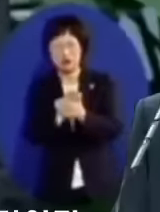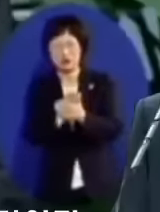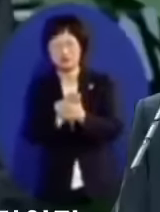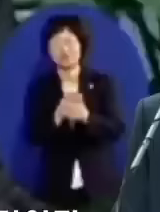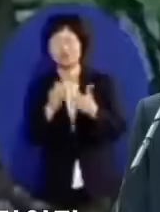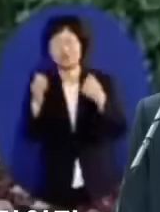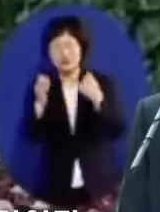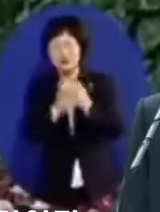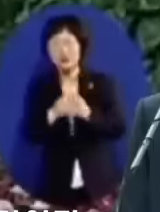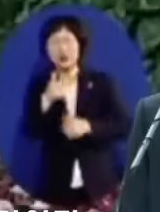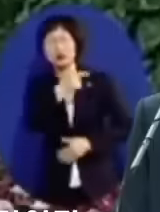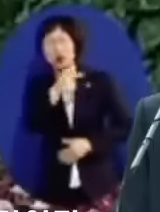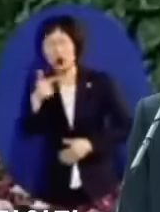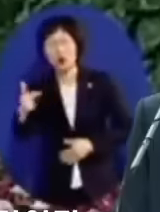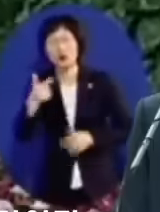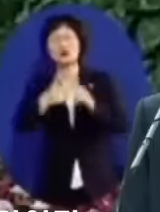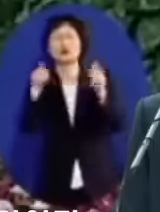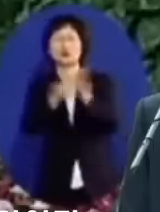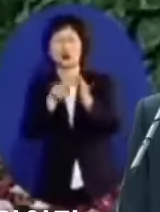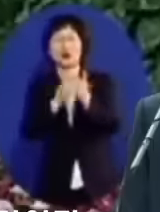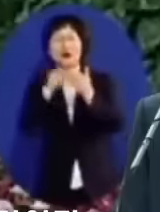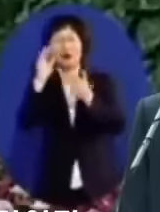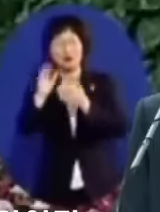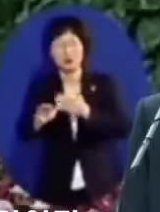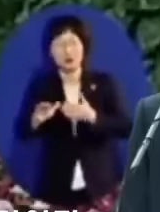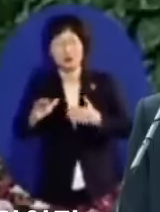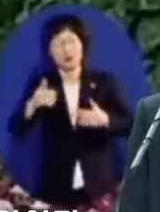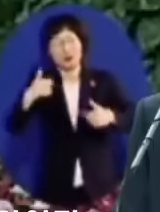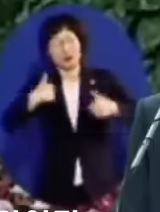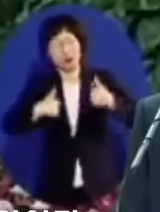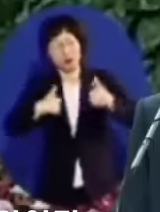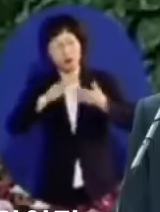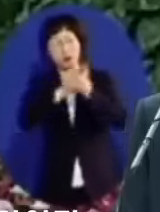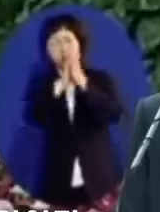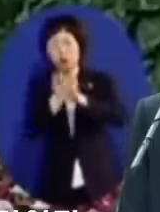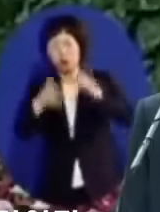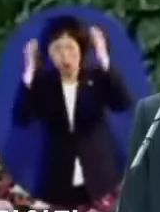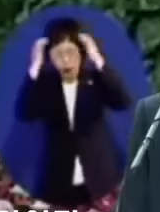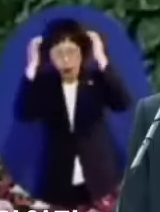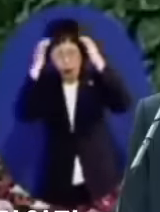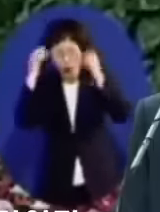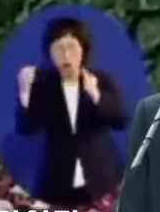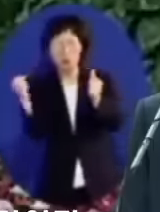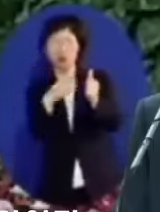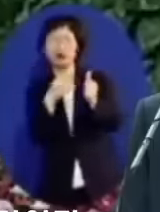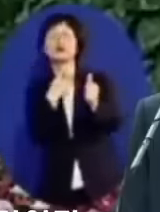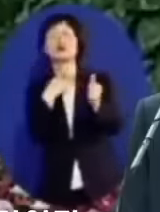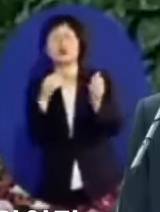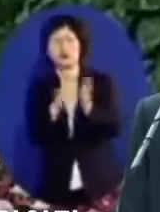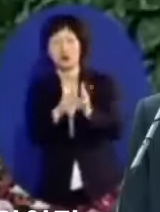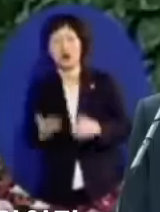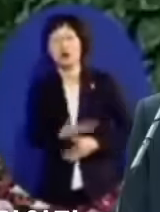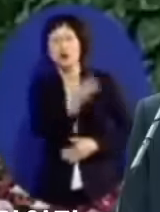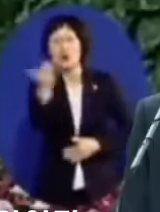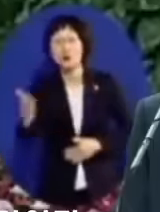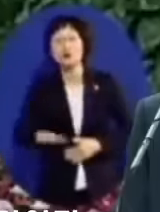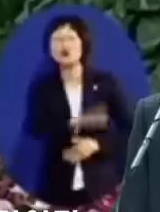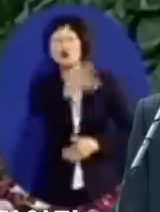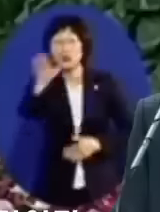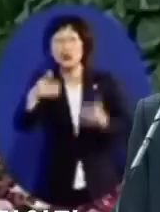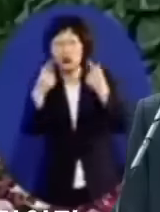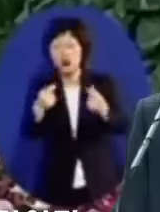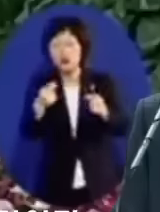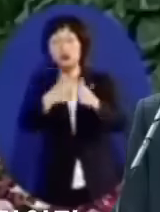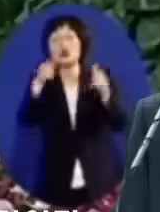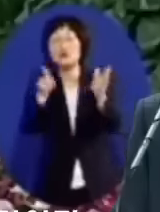너무나 예수 믿고 난 다음에 즐겁더니 이제는 고통스럽습니다. 그렇게 말했었습니다. 여러분 우리는 예수님을 믿자마자